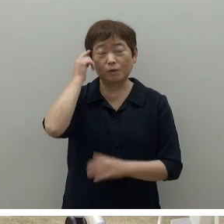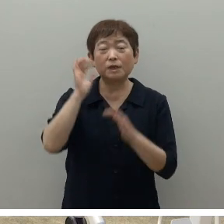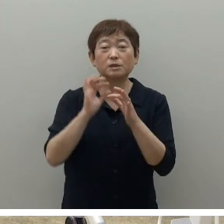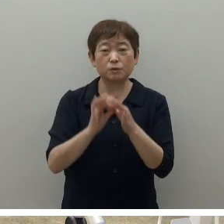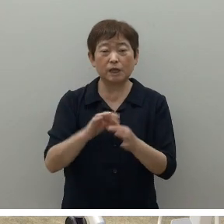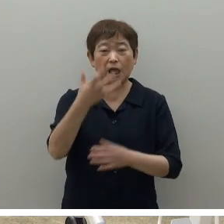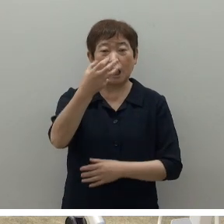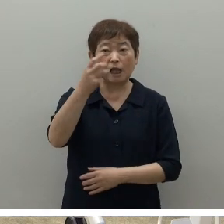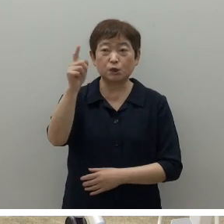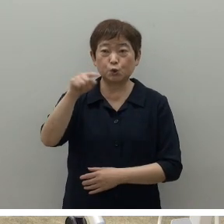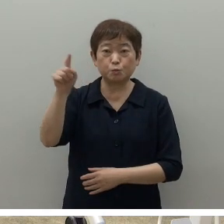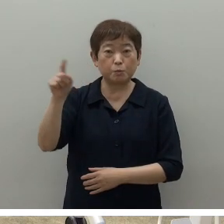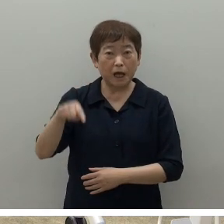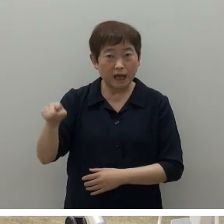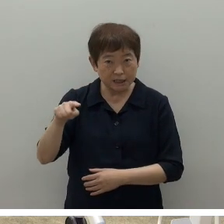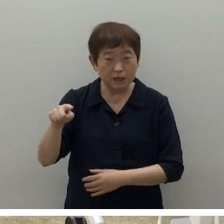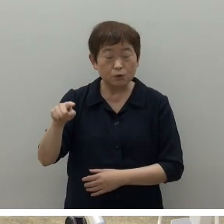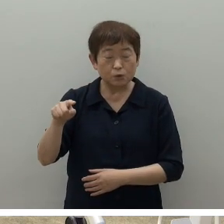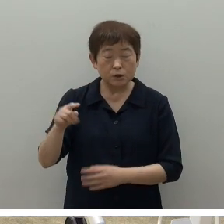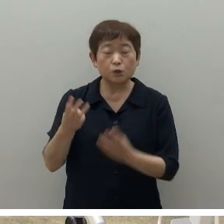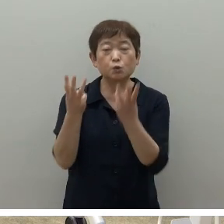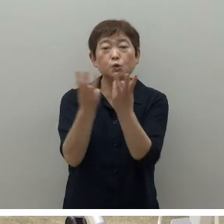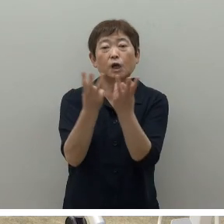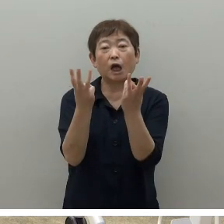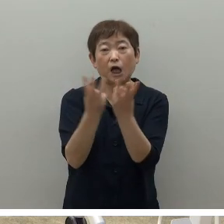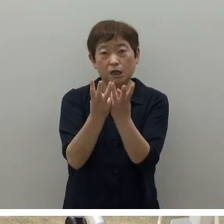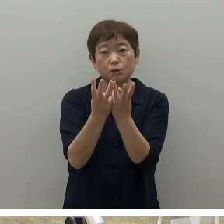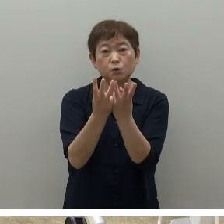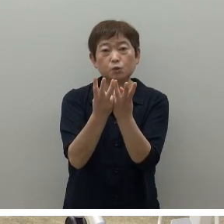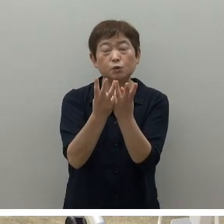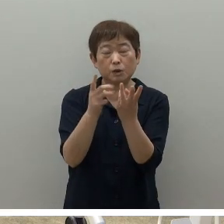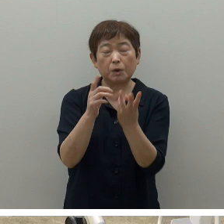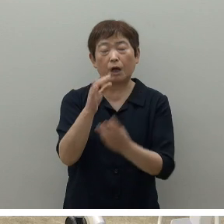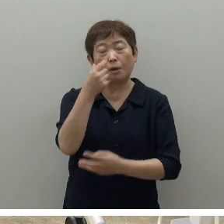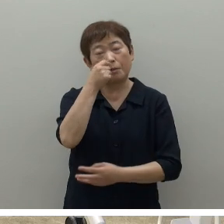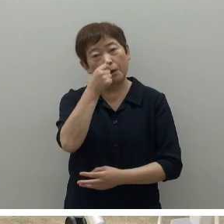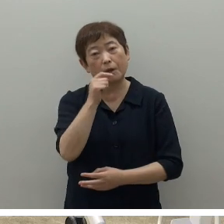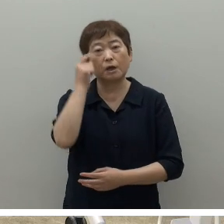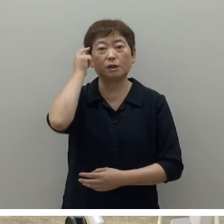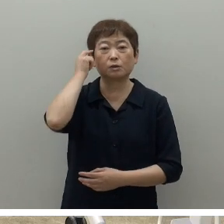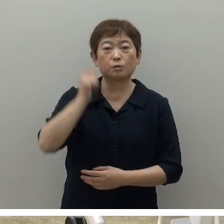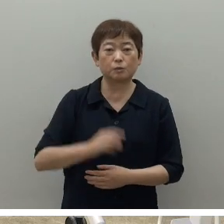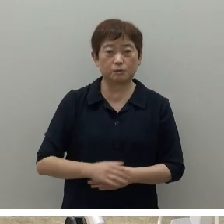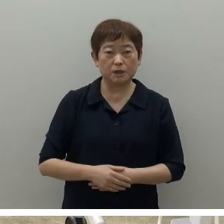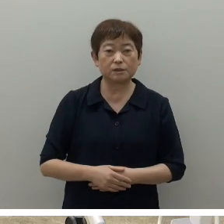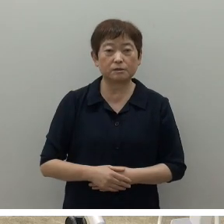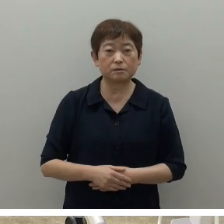割というのは非常に高い数字ではないかなというふうに思っております。